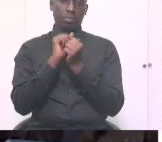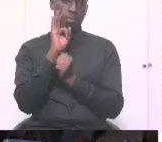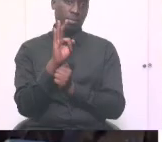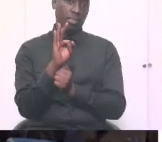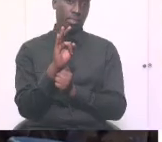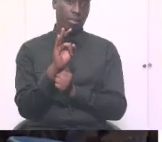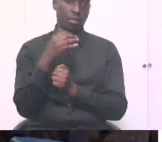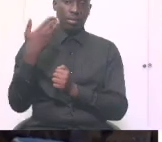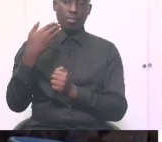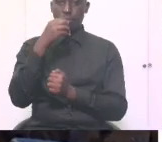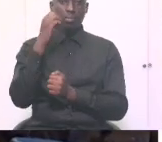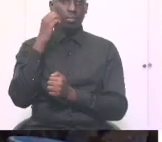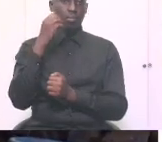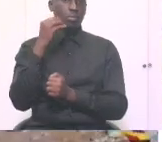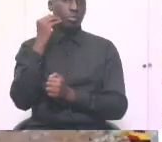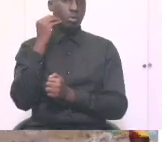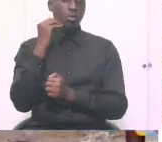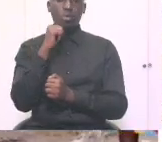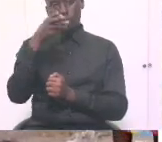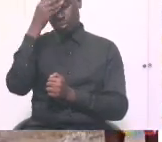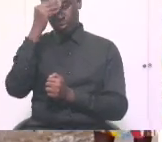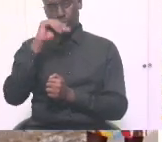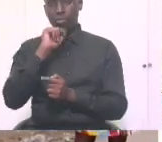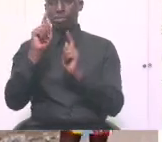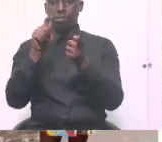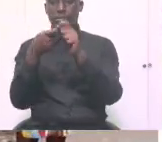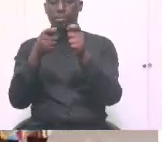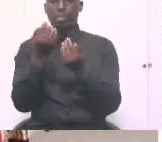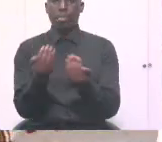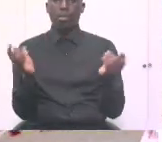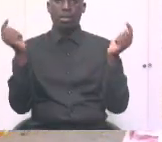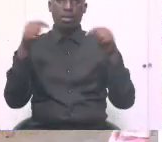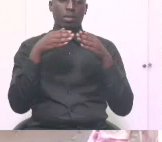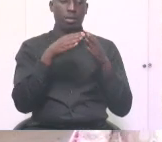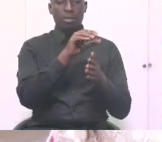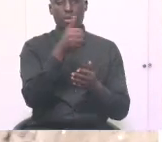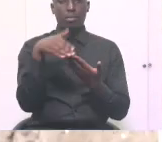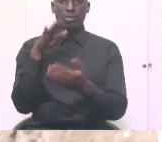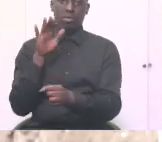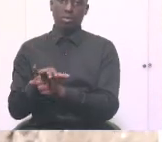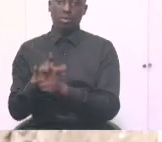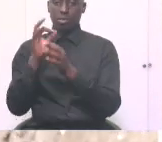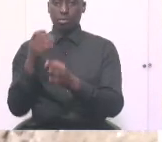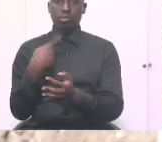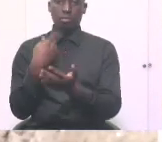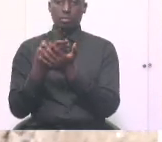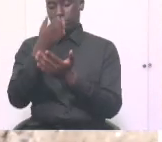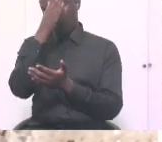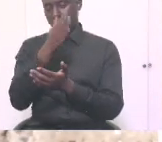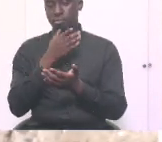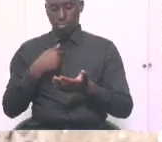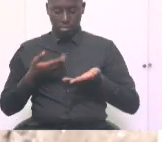13 wirirwa mu rugo kuko atiga atajyanwa ahagorerwa abana yaza asambanya n'abandi benshi icyo nasaba nk'umubyeyi